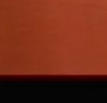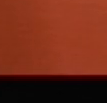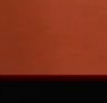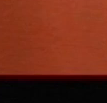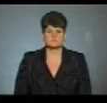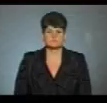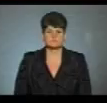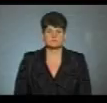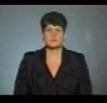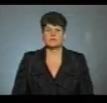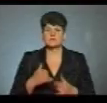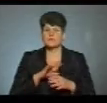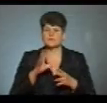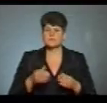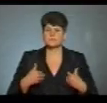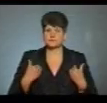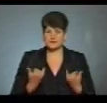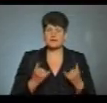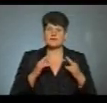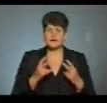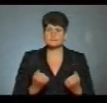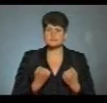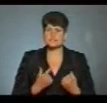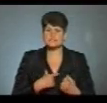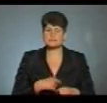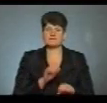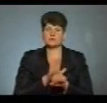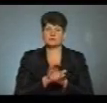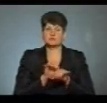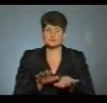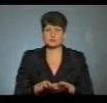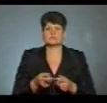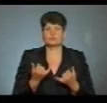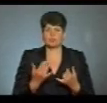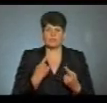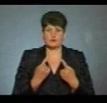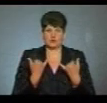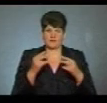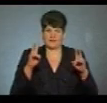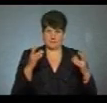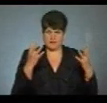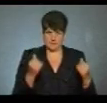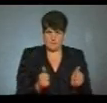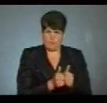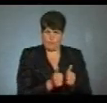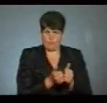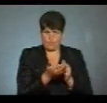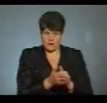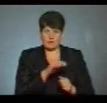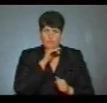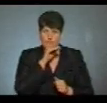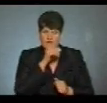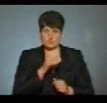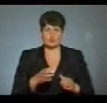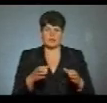вітання всім, хто зараз з нами. Як захиститися від COVID-19? Говоритимемо сьогодні у програмі «Тема дня». І поряд зі мною професор кафедри